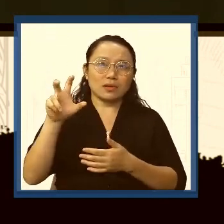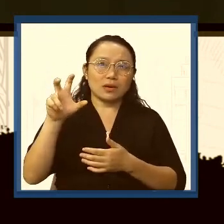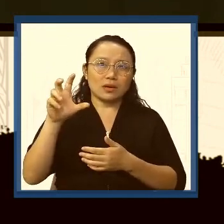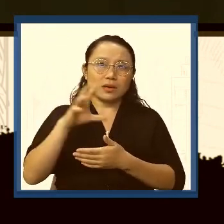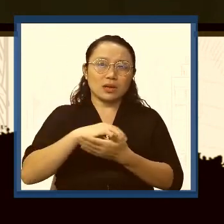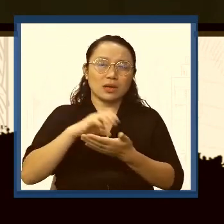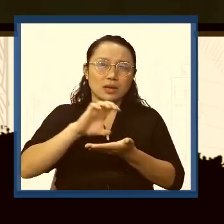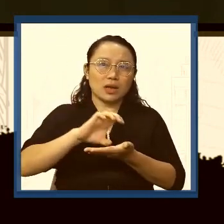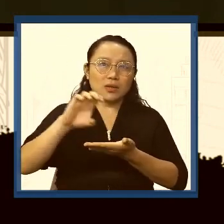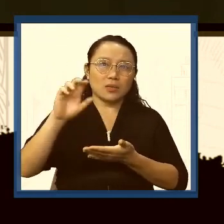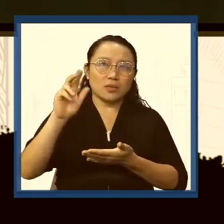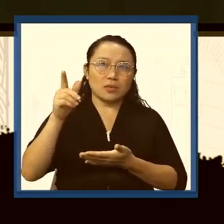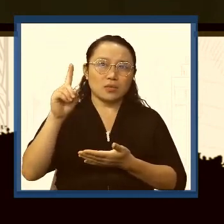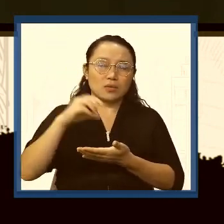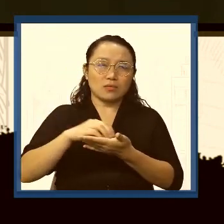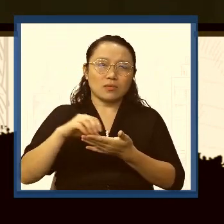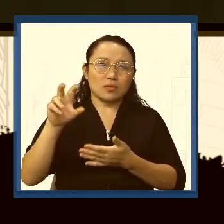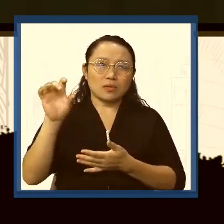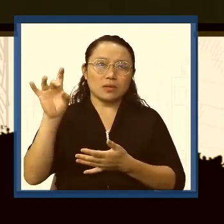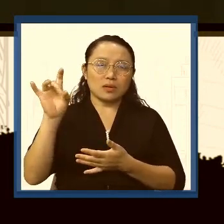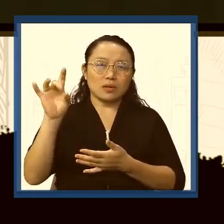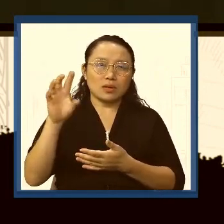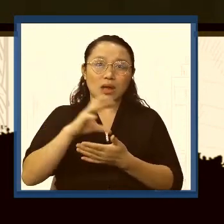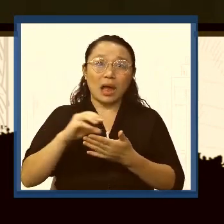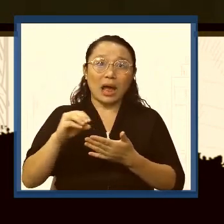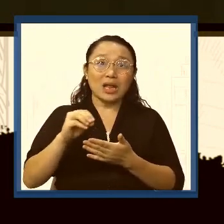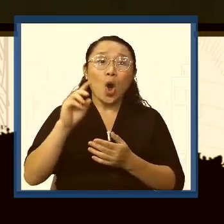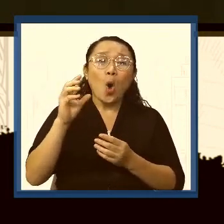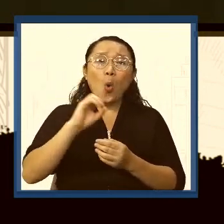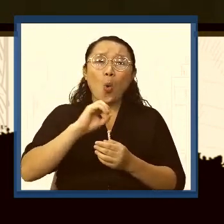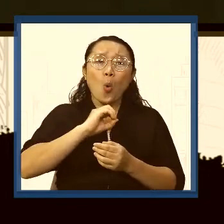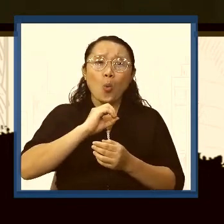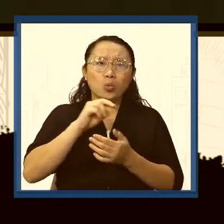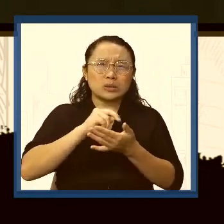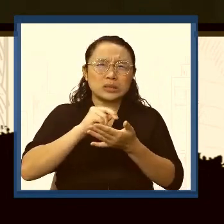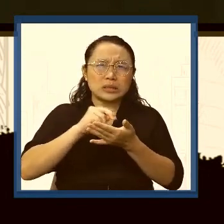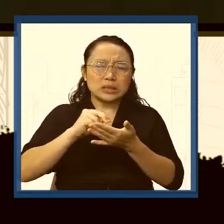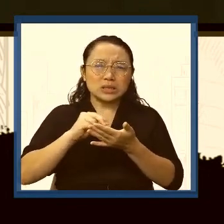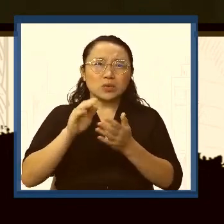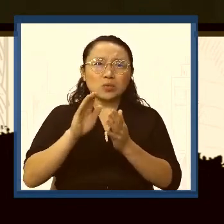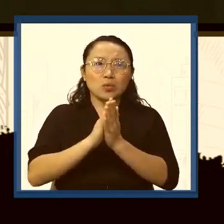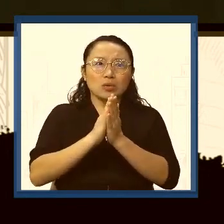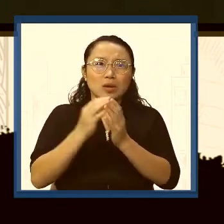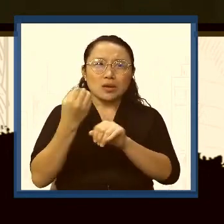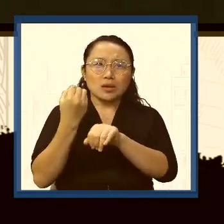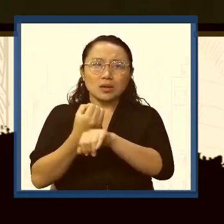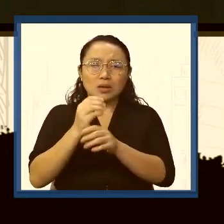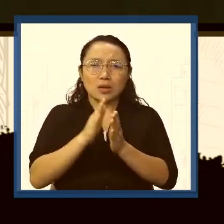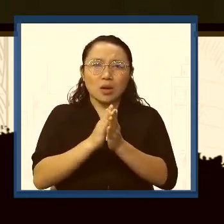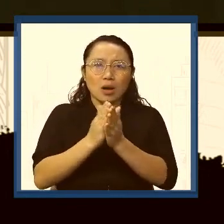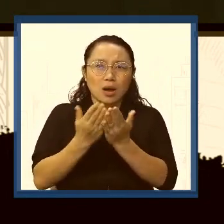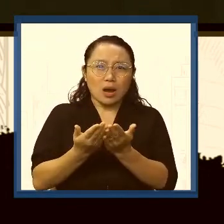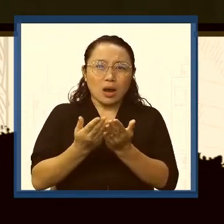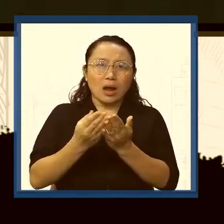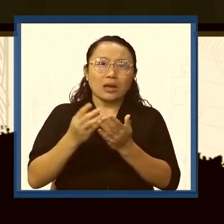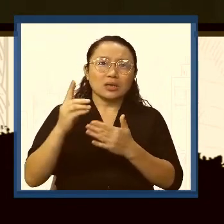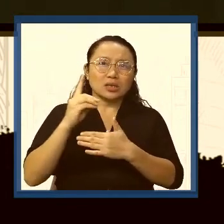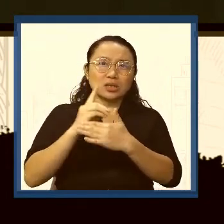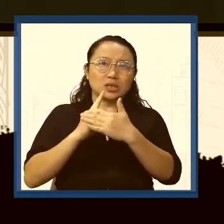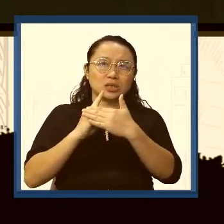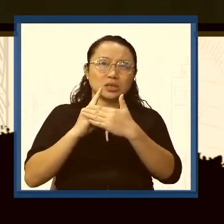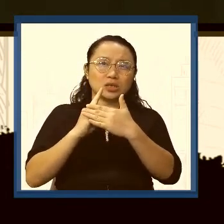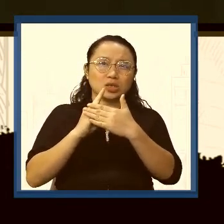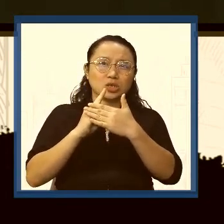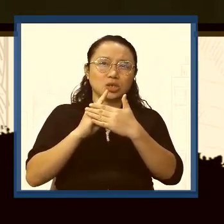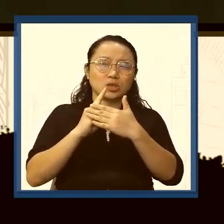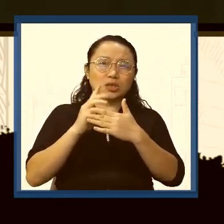mismo tudlo mo'y nagsulat sa bato sa maong nga mga napulo ka mga kasuguan, Deuteronomy 4:12-13, gisulat sa